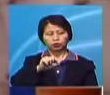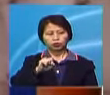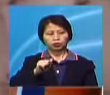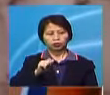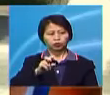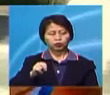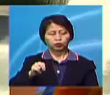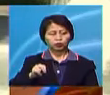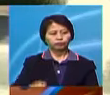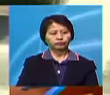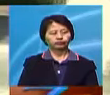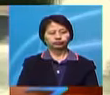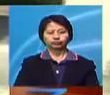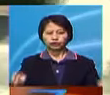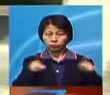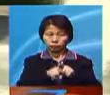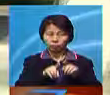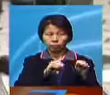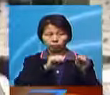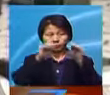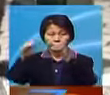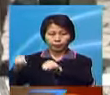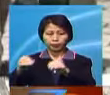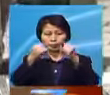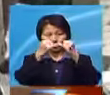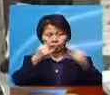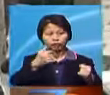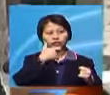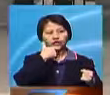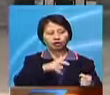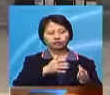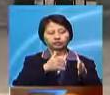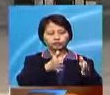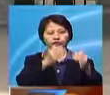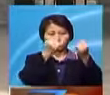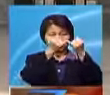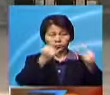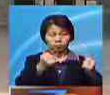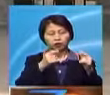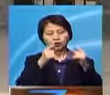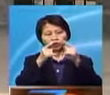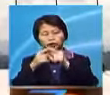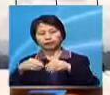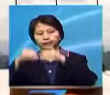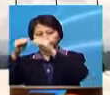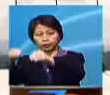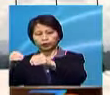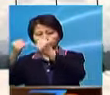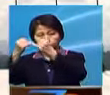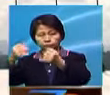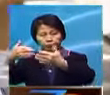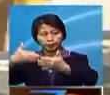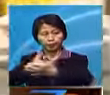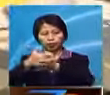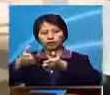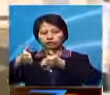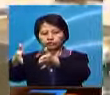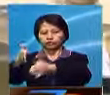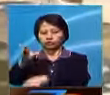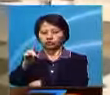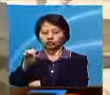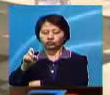Layak. Juga pemindahan Istana Negara Lama di Jalan Istana ke Kompleks Istana Negara Jalan Duta